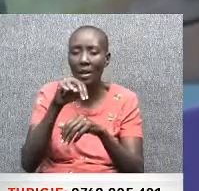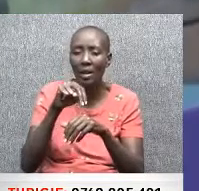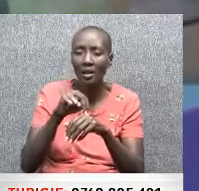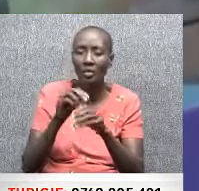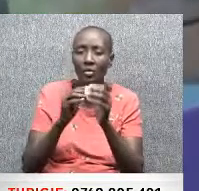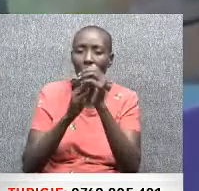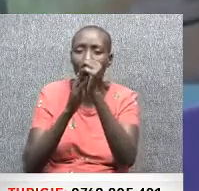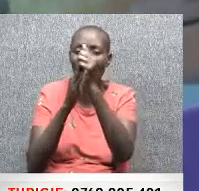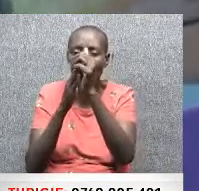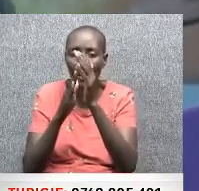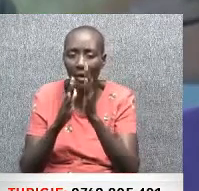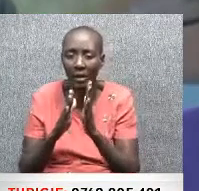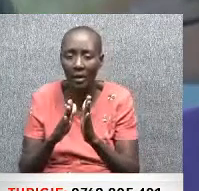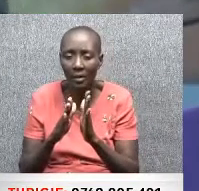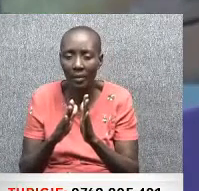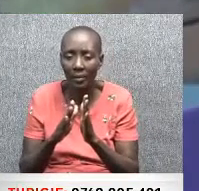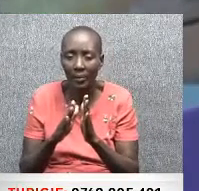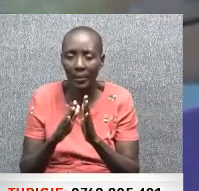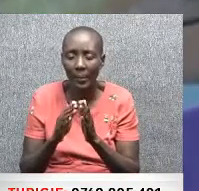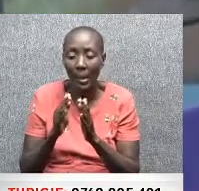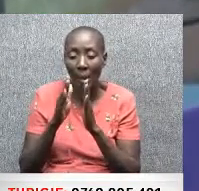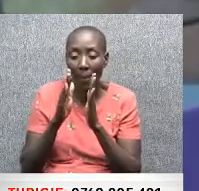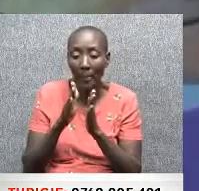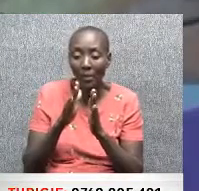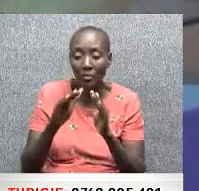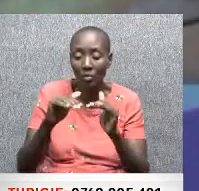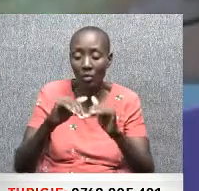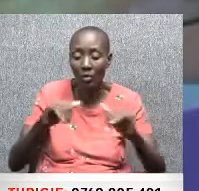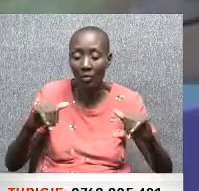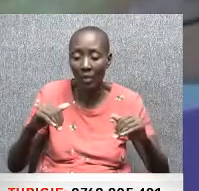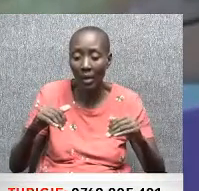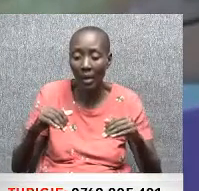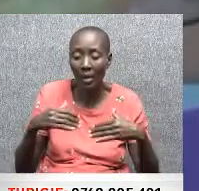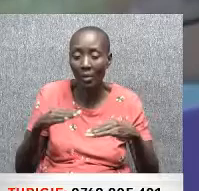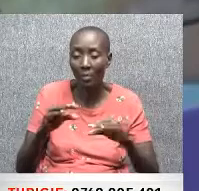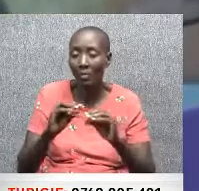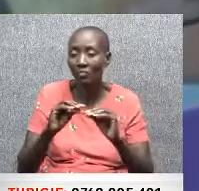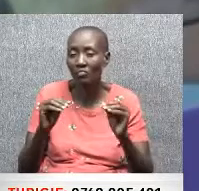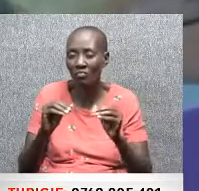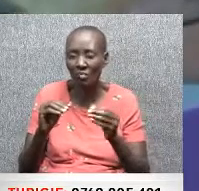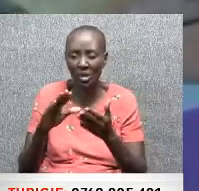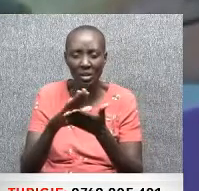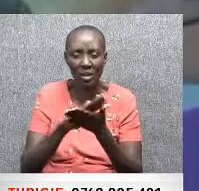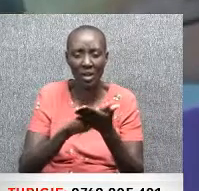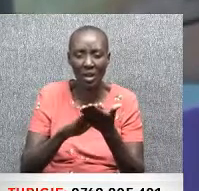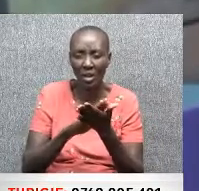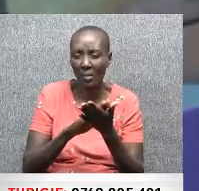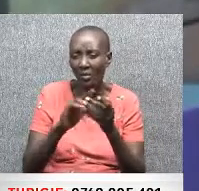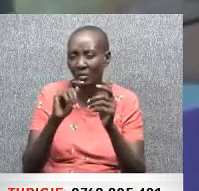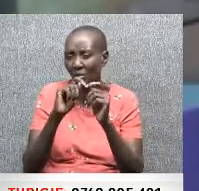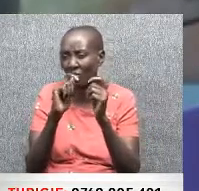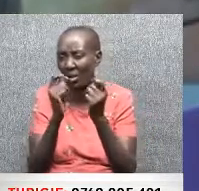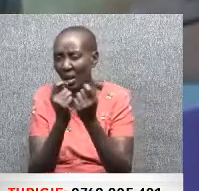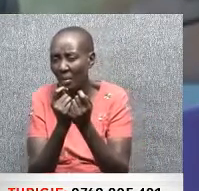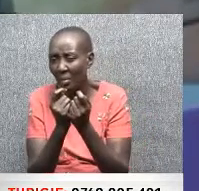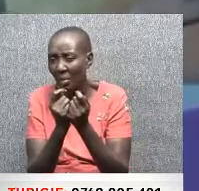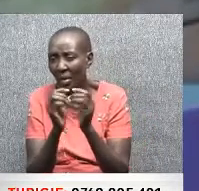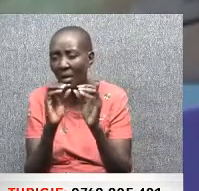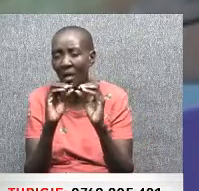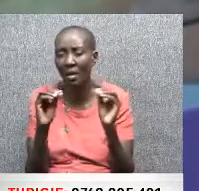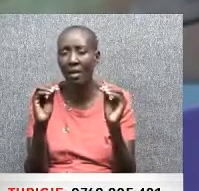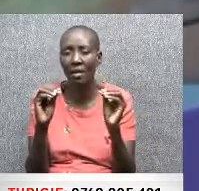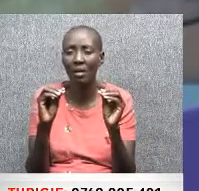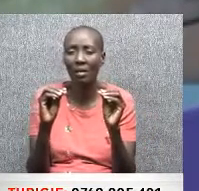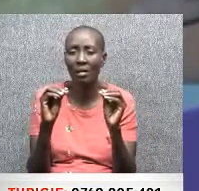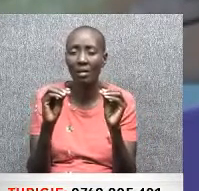Hakuwa mtu wa kugawanya watu kwa misingi ya kikabila, kwa misingi ya kijamii ama misingi